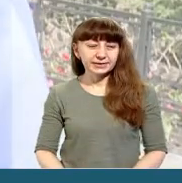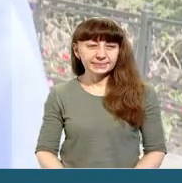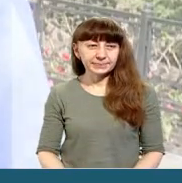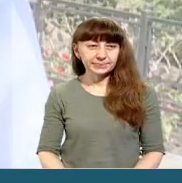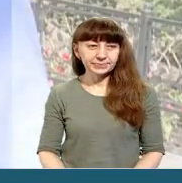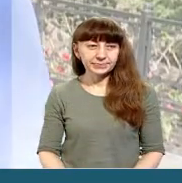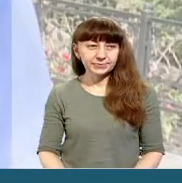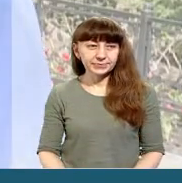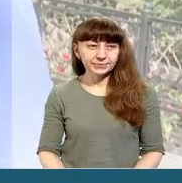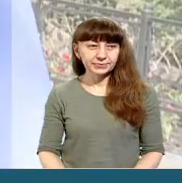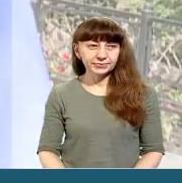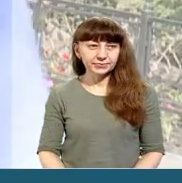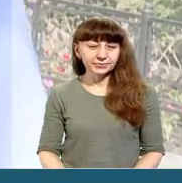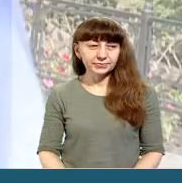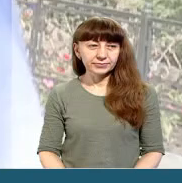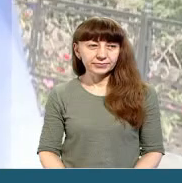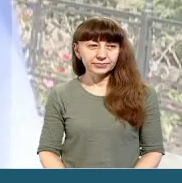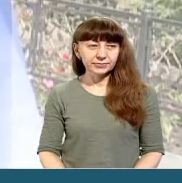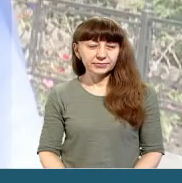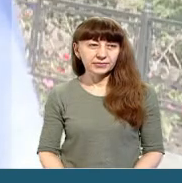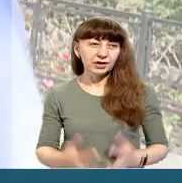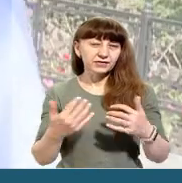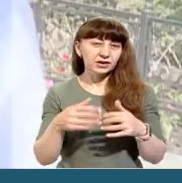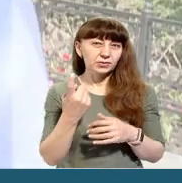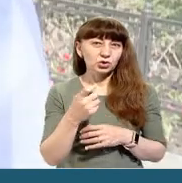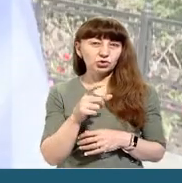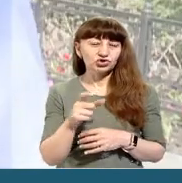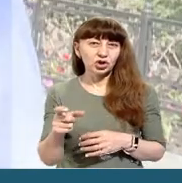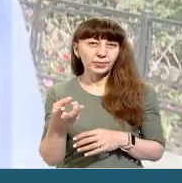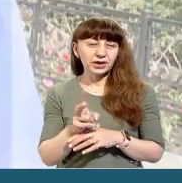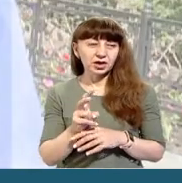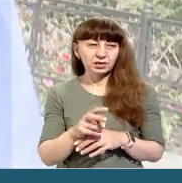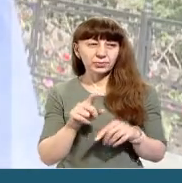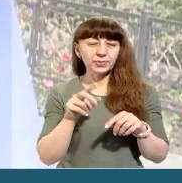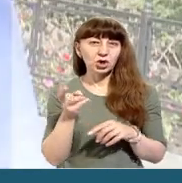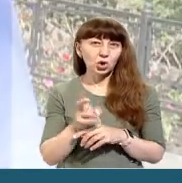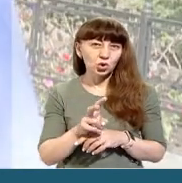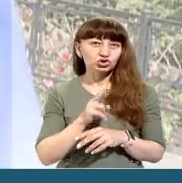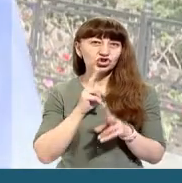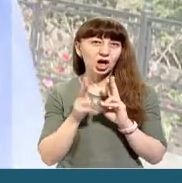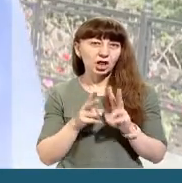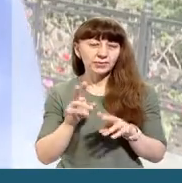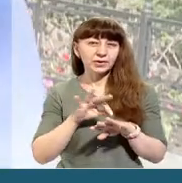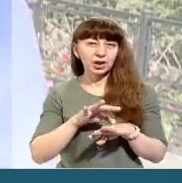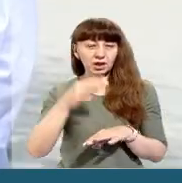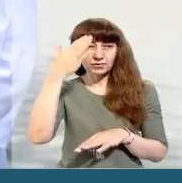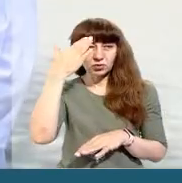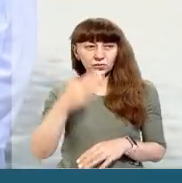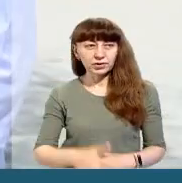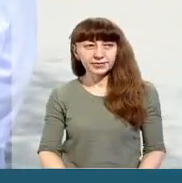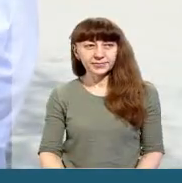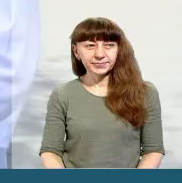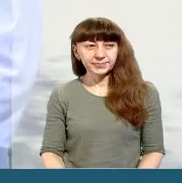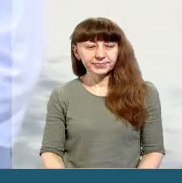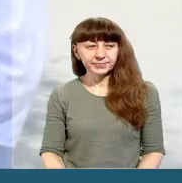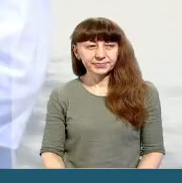мигрен немесе қан қысымының көтерілуі байқалады. Ондай адамдар дәрігердің кеңесі бойынша арнайы препараттарды қабылдау керек. Бұндай